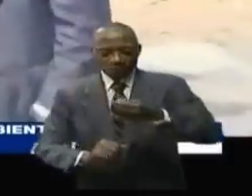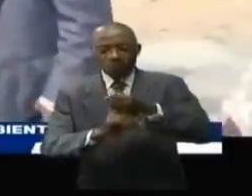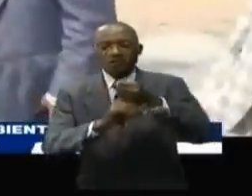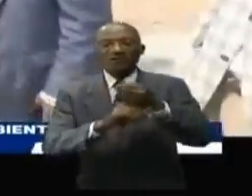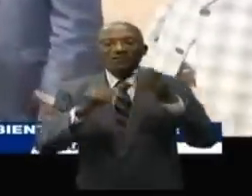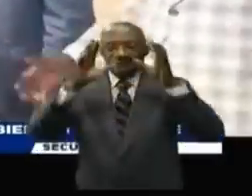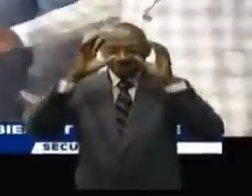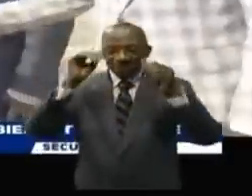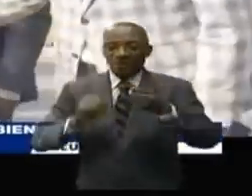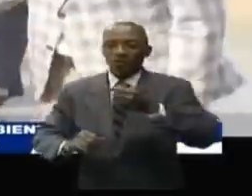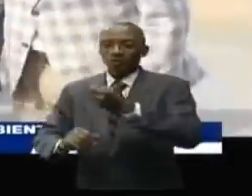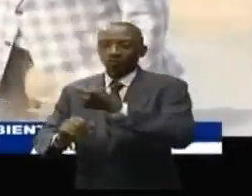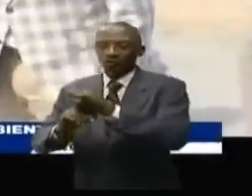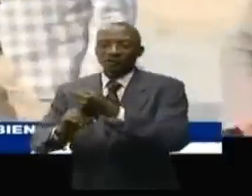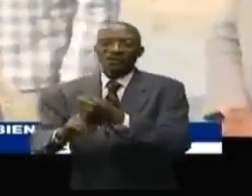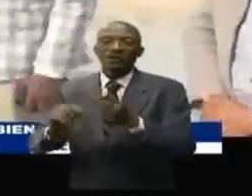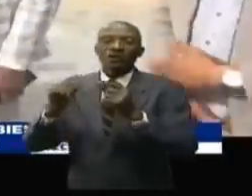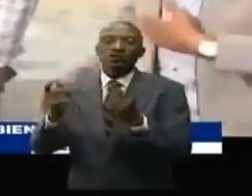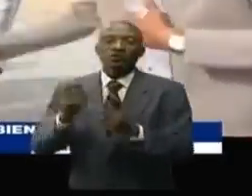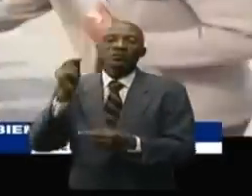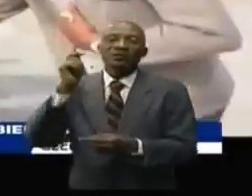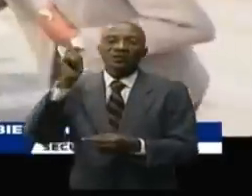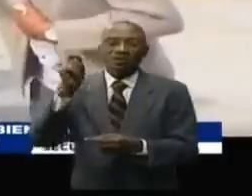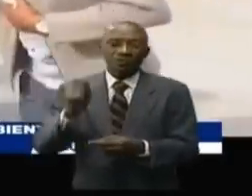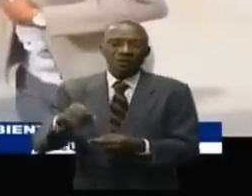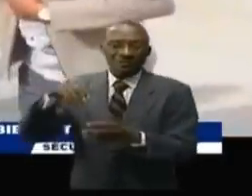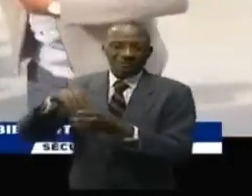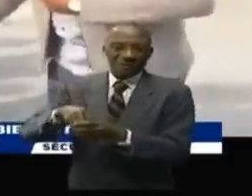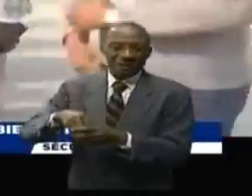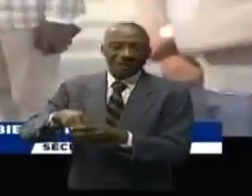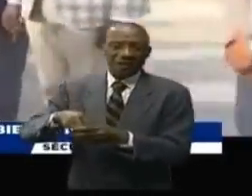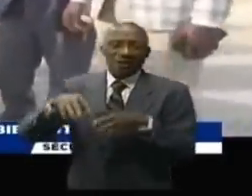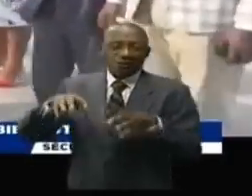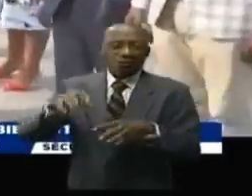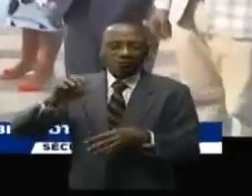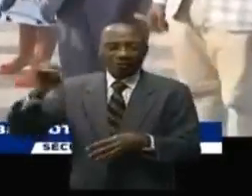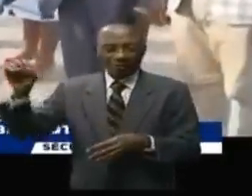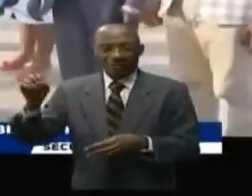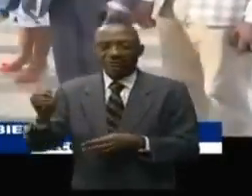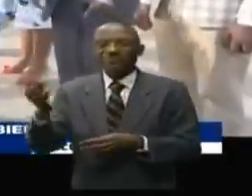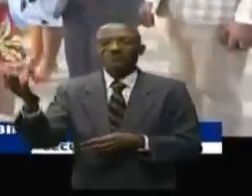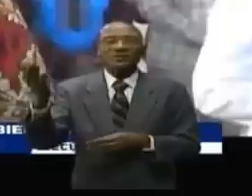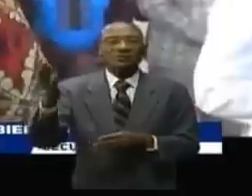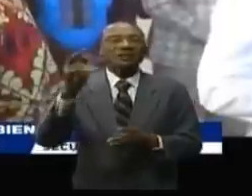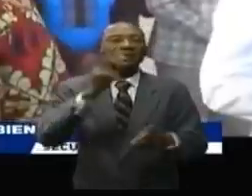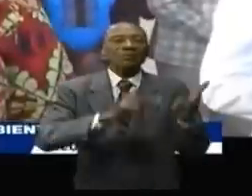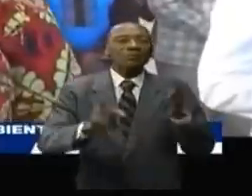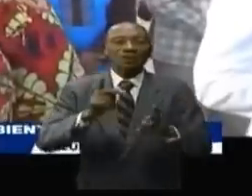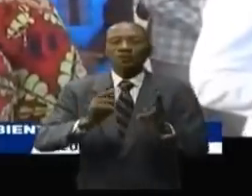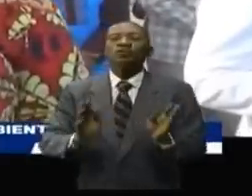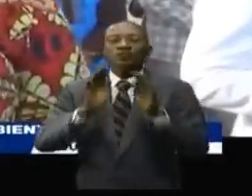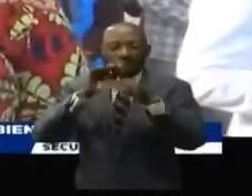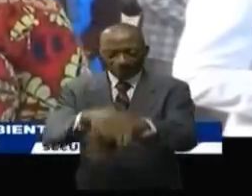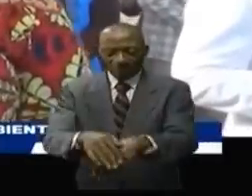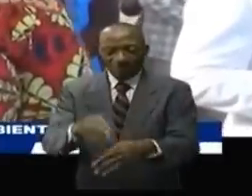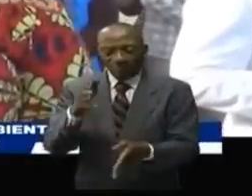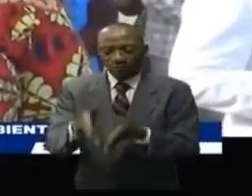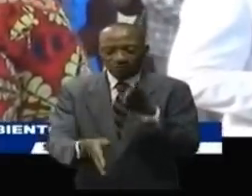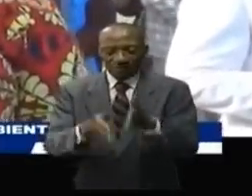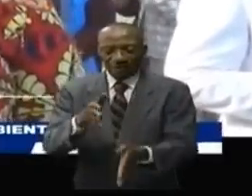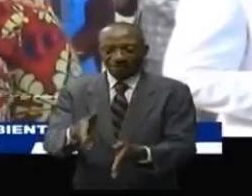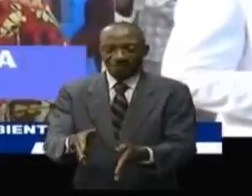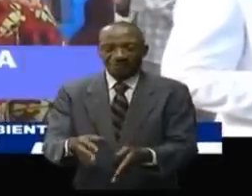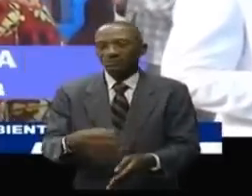l'intégrité du territoire. À cela, elle invite toute sa population à participer massivement à cette marche. Donc il y aura marche le lundi, c'est